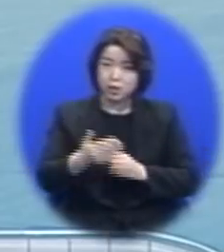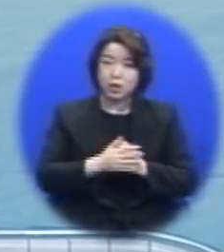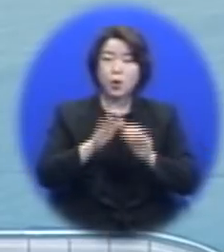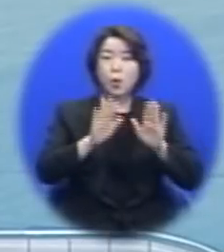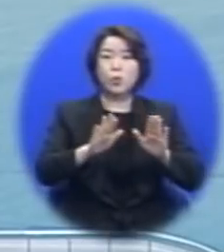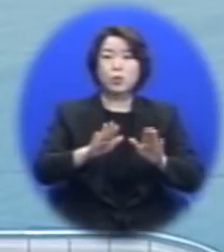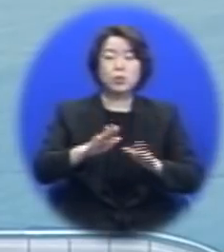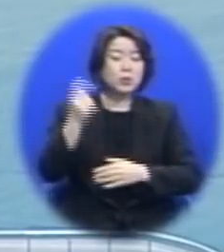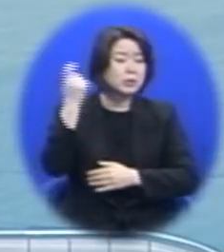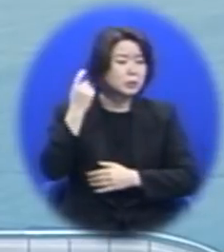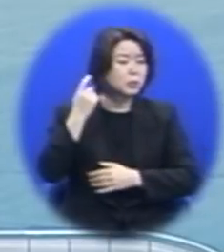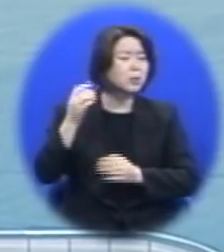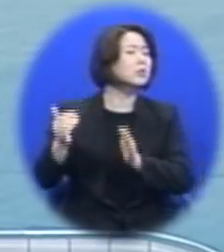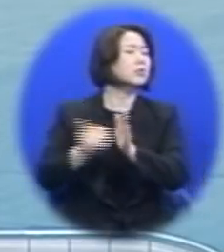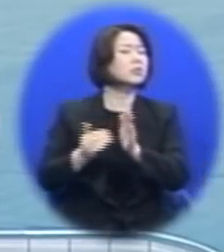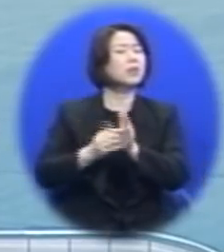같아요.